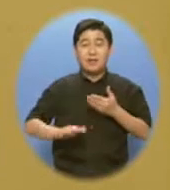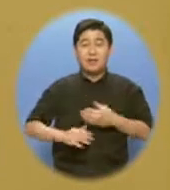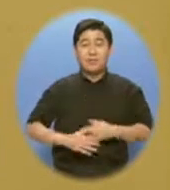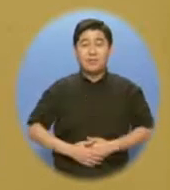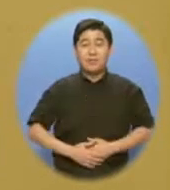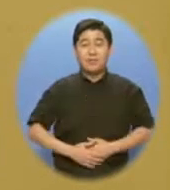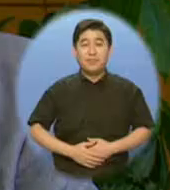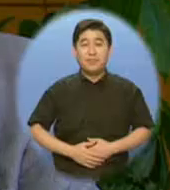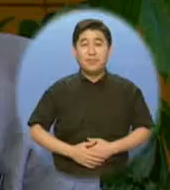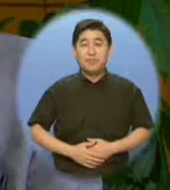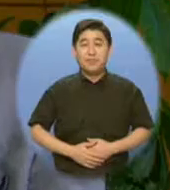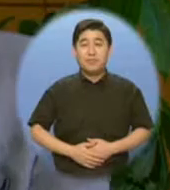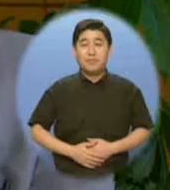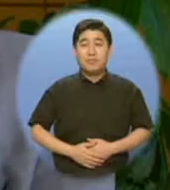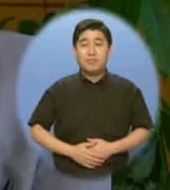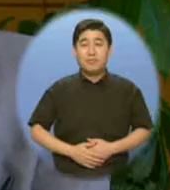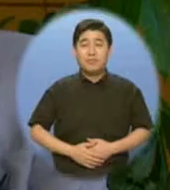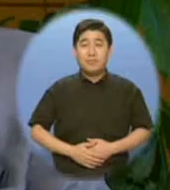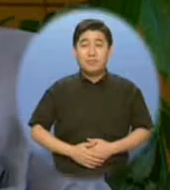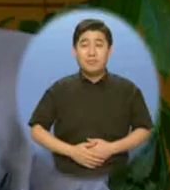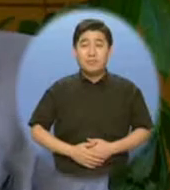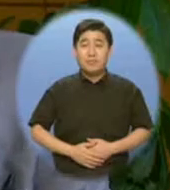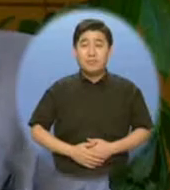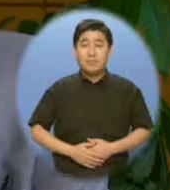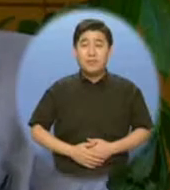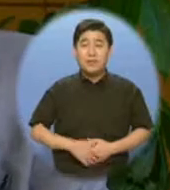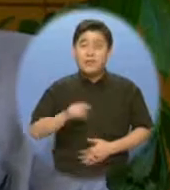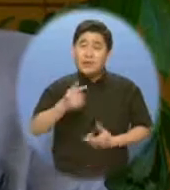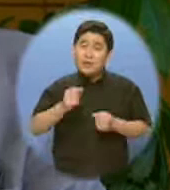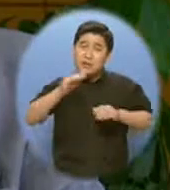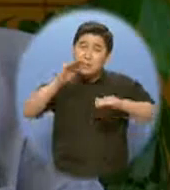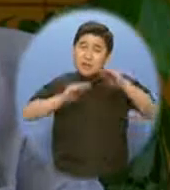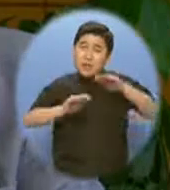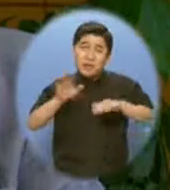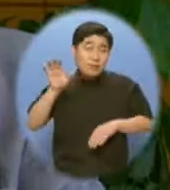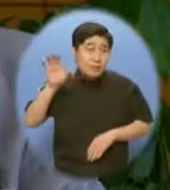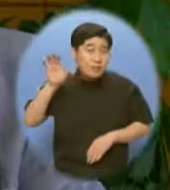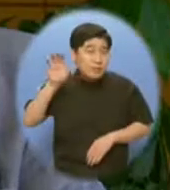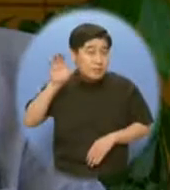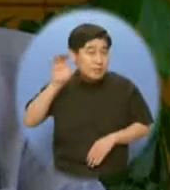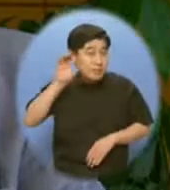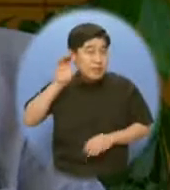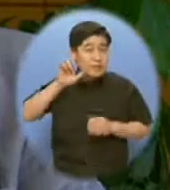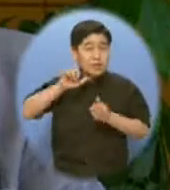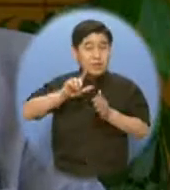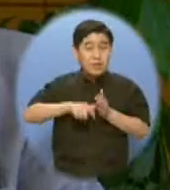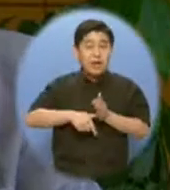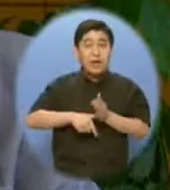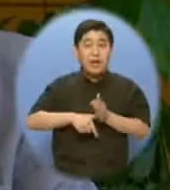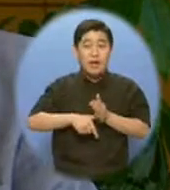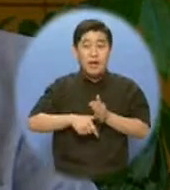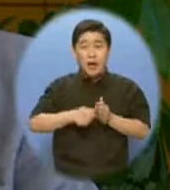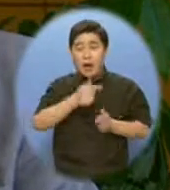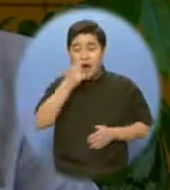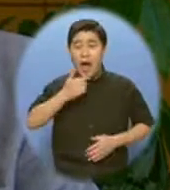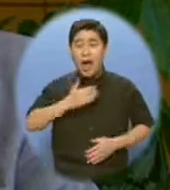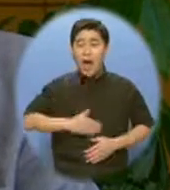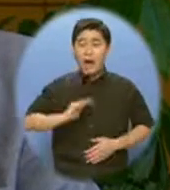있습니다. 자, 요런 차이를 귀로 들어서 우리는 그 알 수 있어야